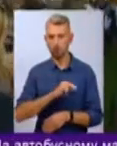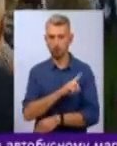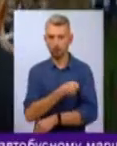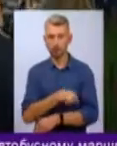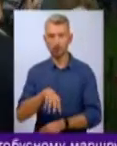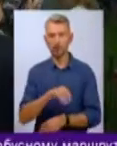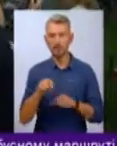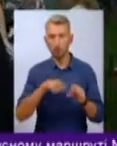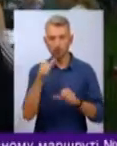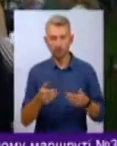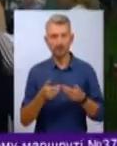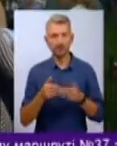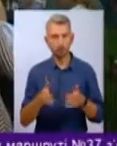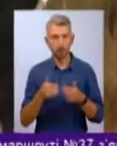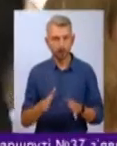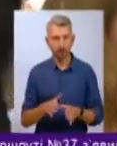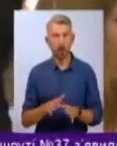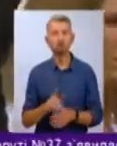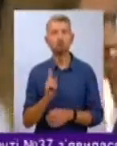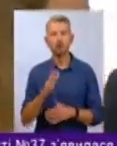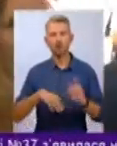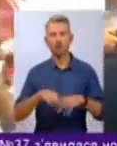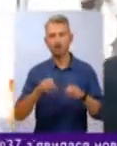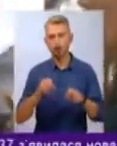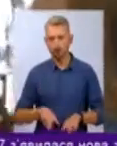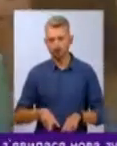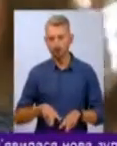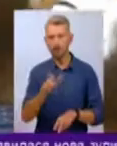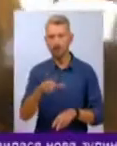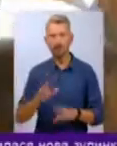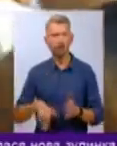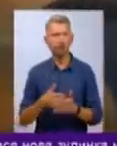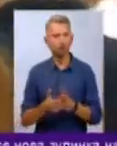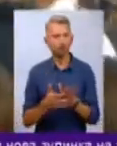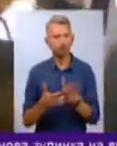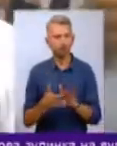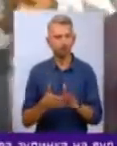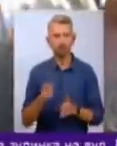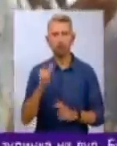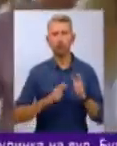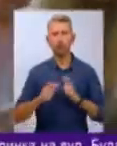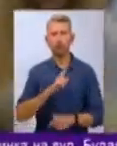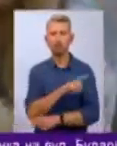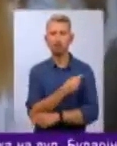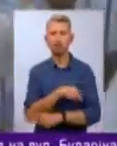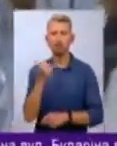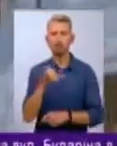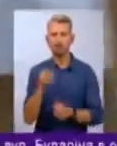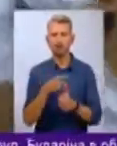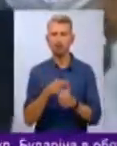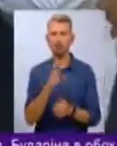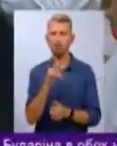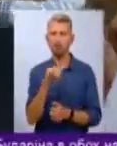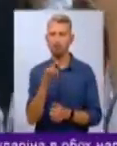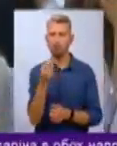вони цьогорічні випускники. Водночас кваліфіковані фахівці досі в дефіциті. Тому у студентів медичного університету імені